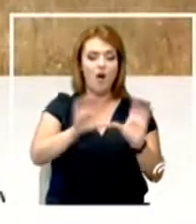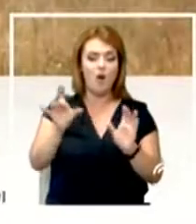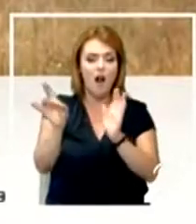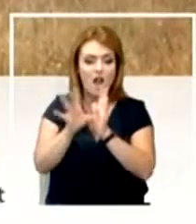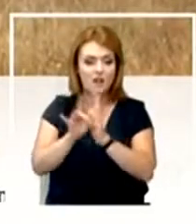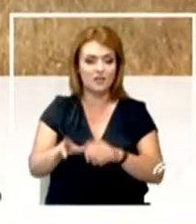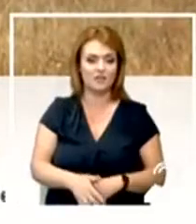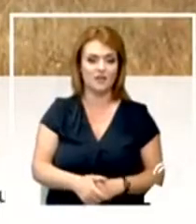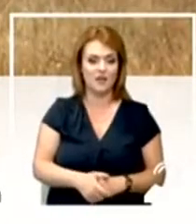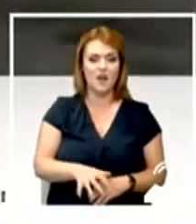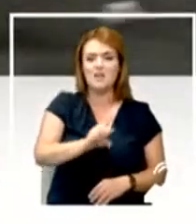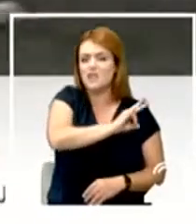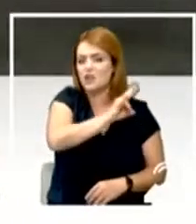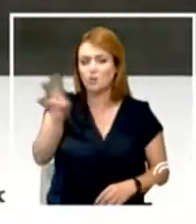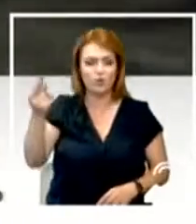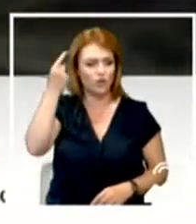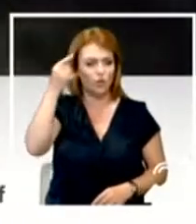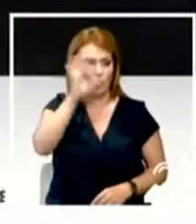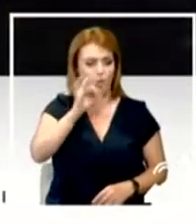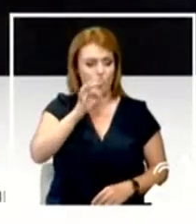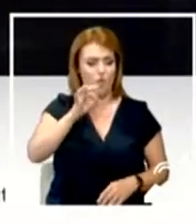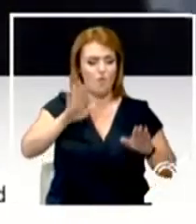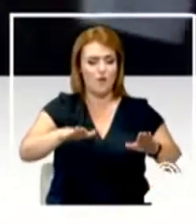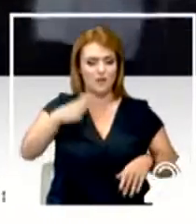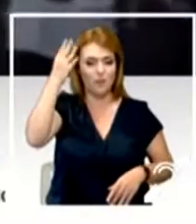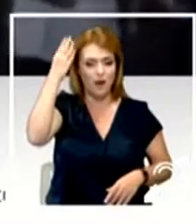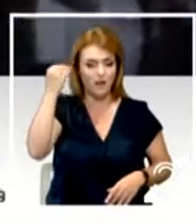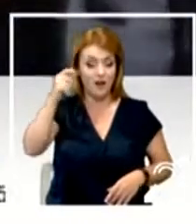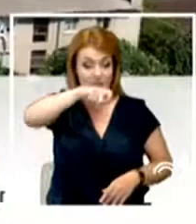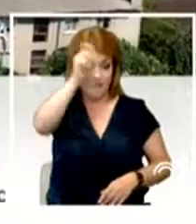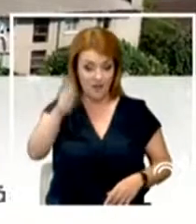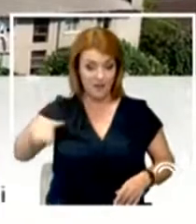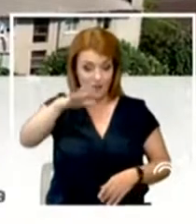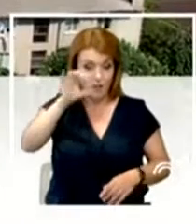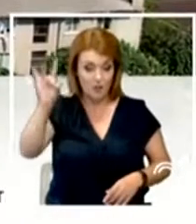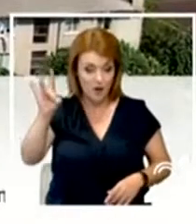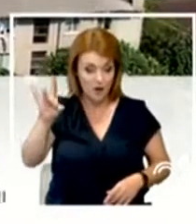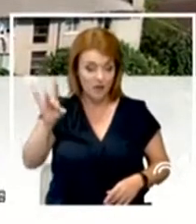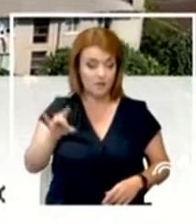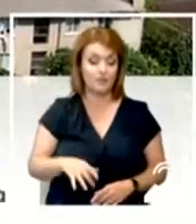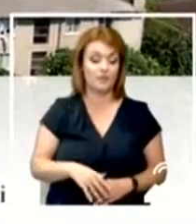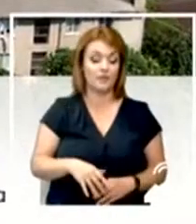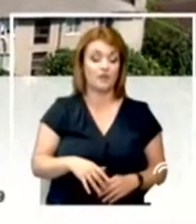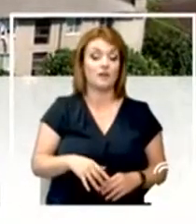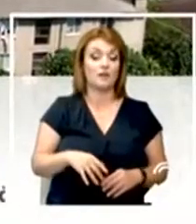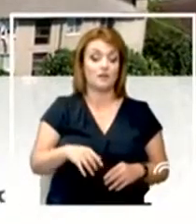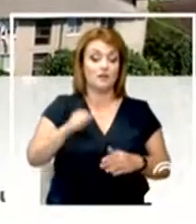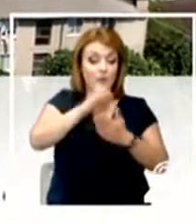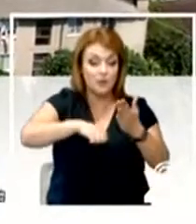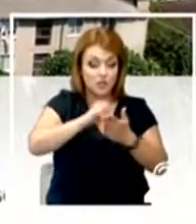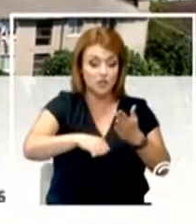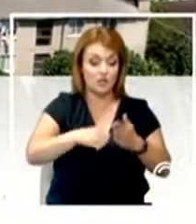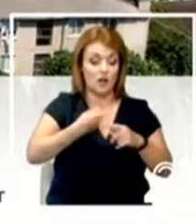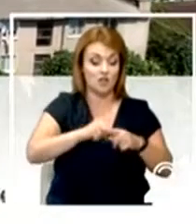electrică, la țară nu s-a gândit nimeni. Veteranul spune că războiul din Transnistria a dus la o stagnare a dezvoltării Republicii